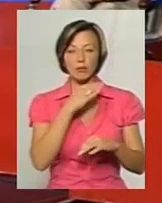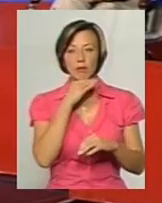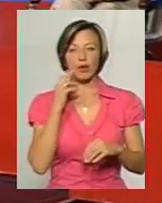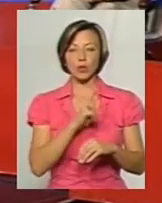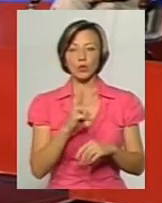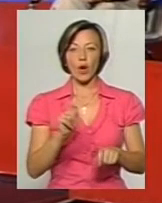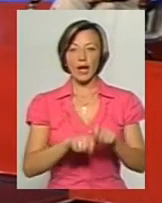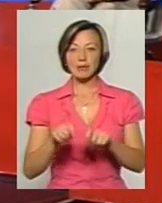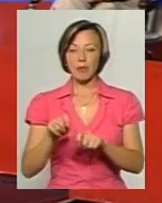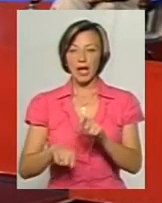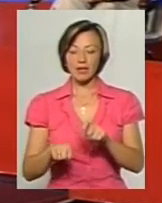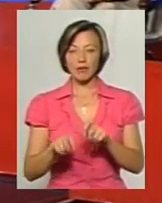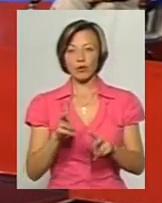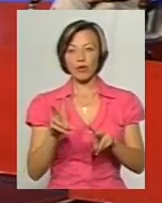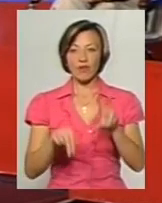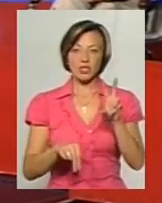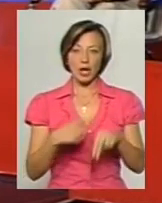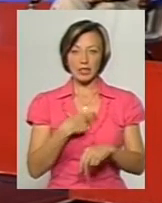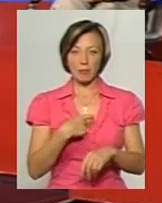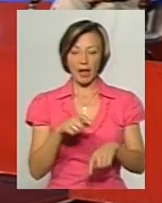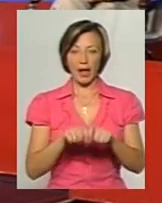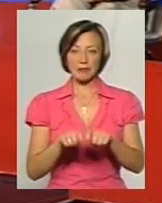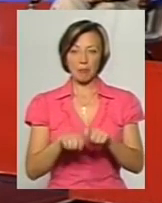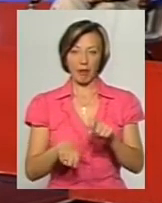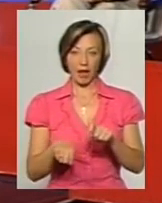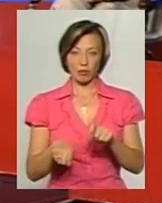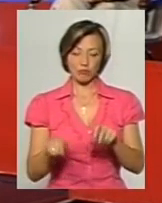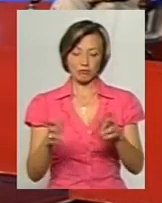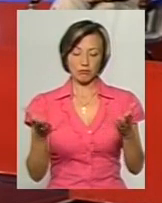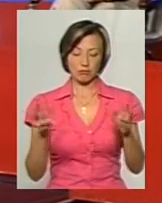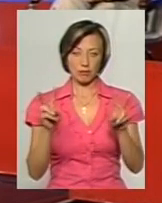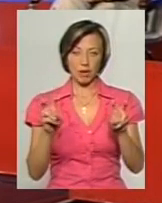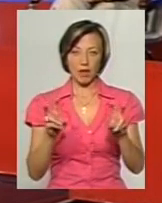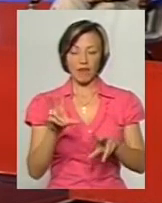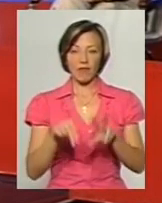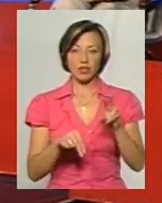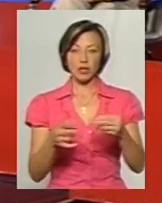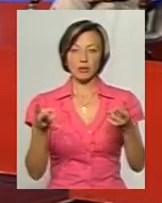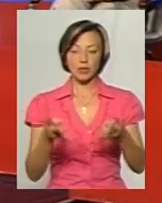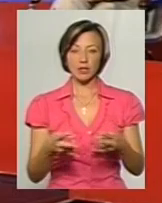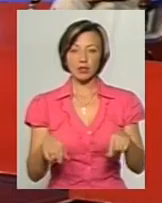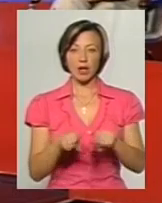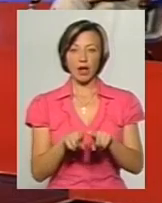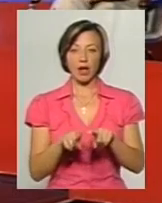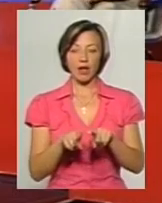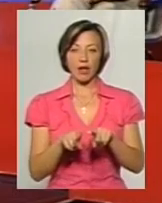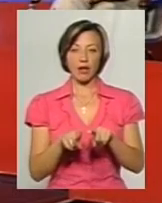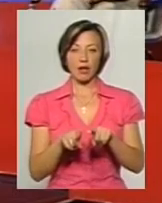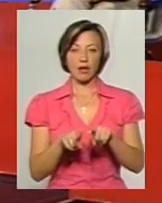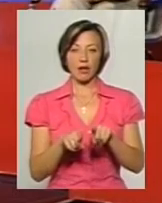з експертів або хто вважає себе експертом, ну, вони вважають за необхідне щось таке викласти